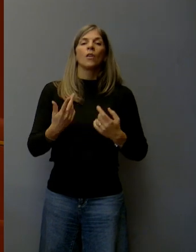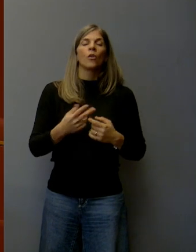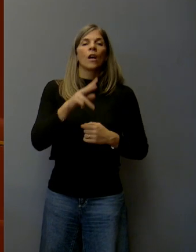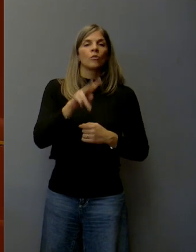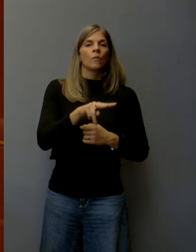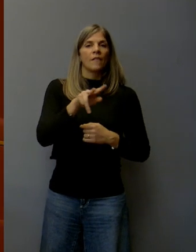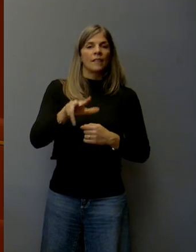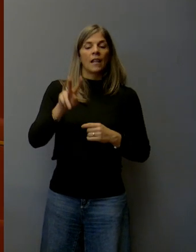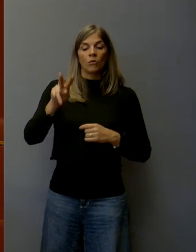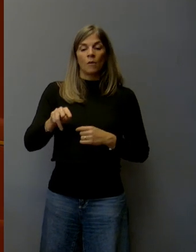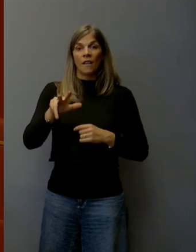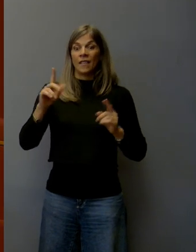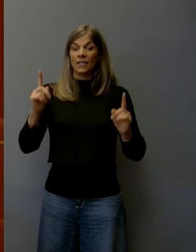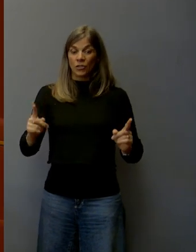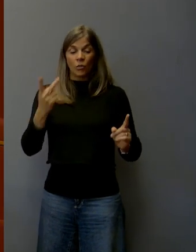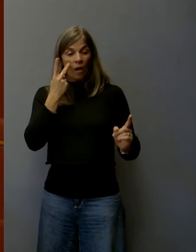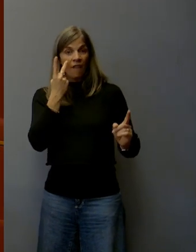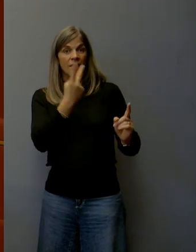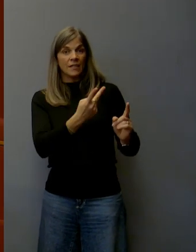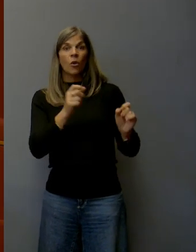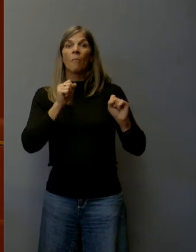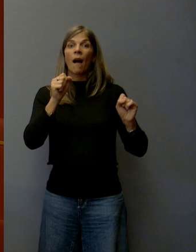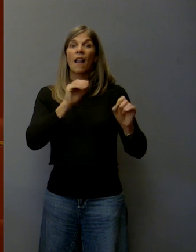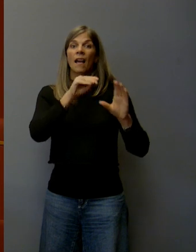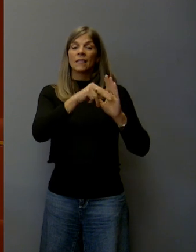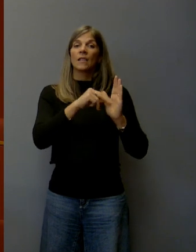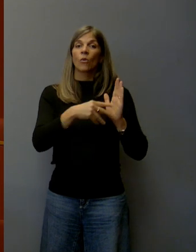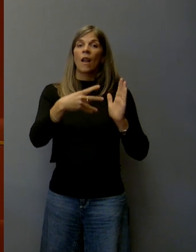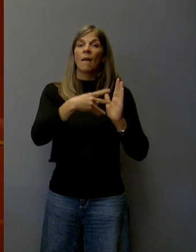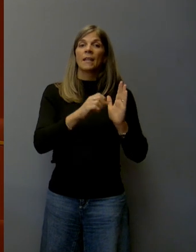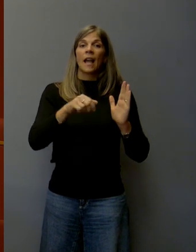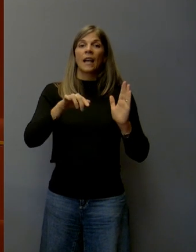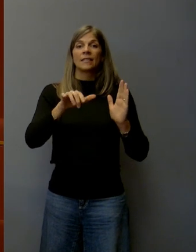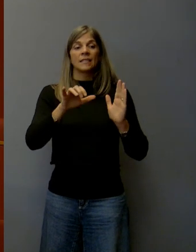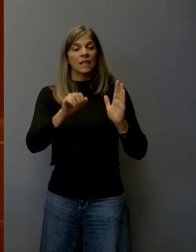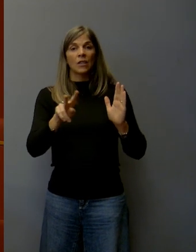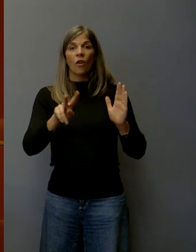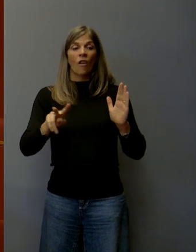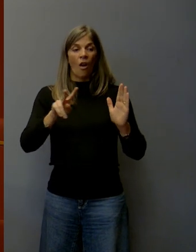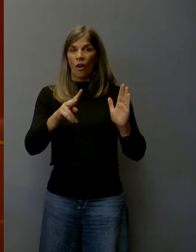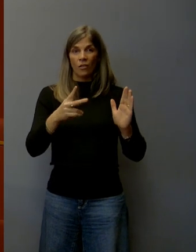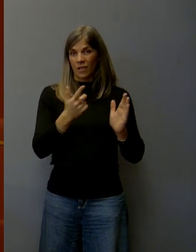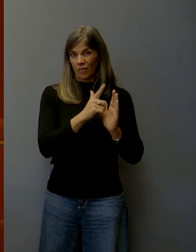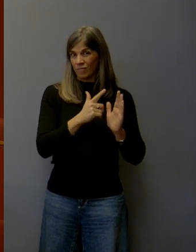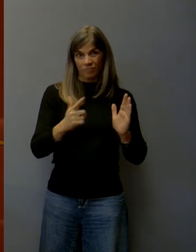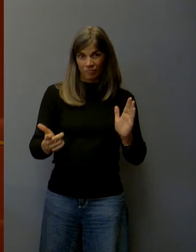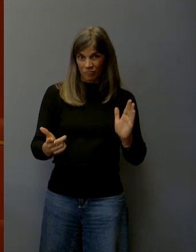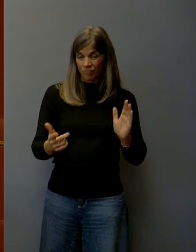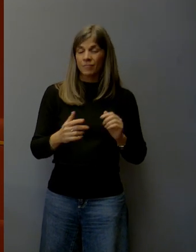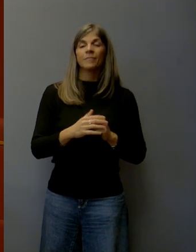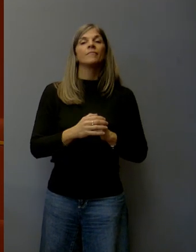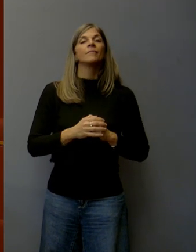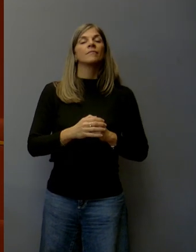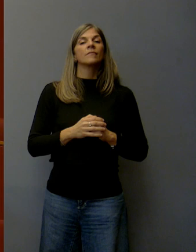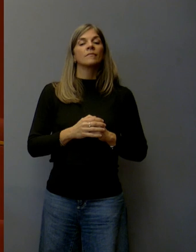2023-2025 non prevede la realizzazione della palestra delle scuole medie Ansaldo di Voltri e invece rappresenta Nel quarto adeguamento